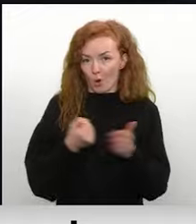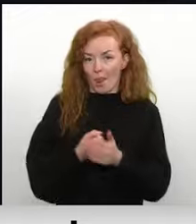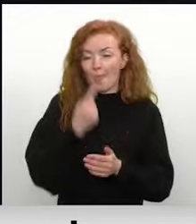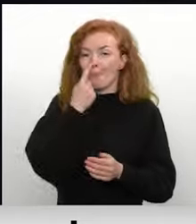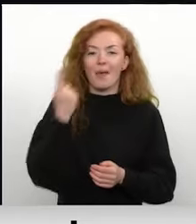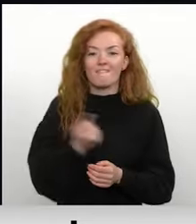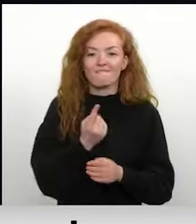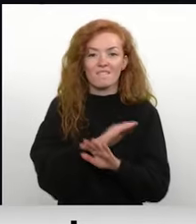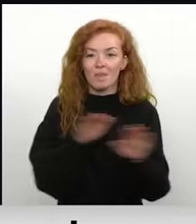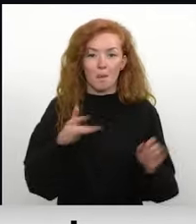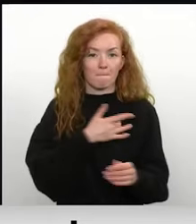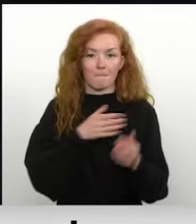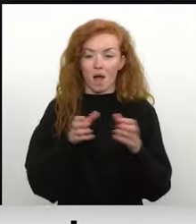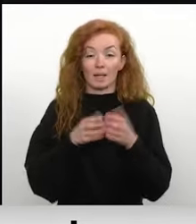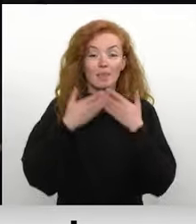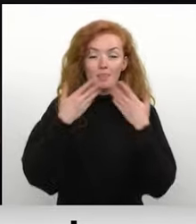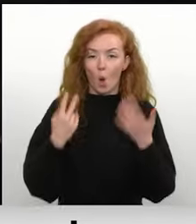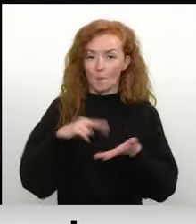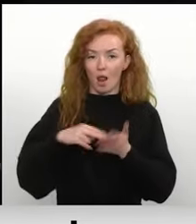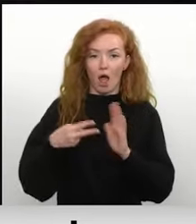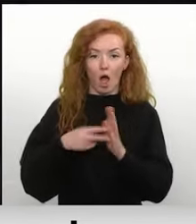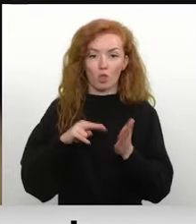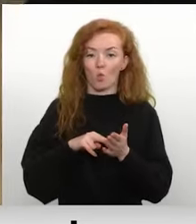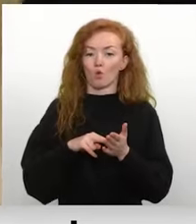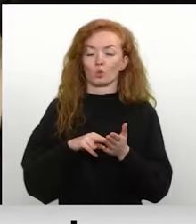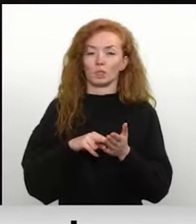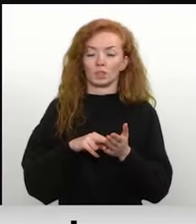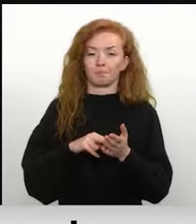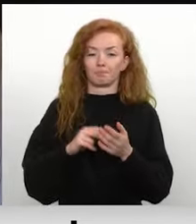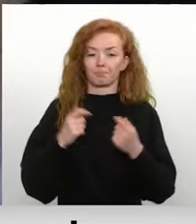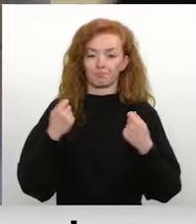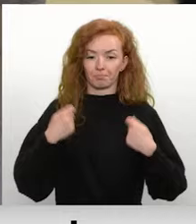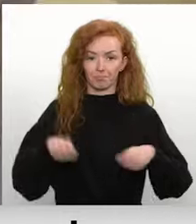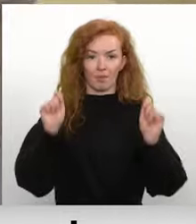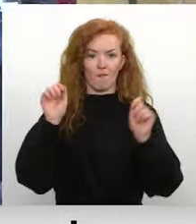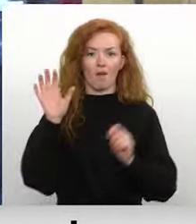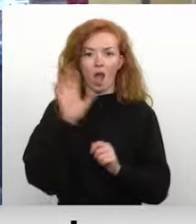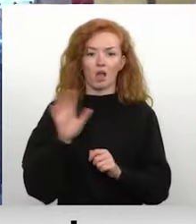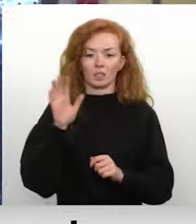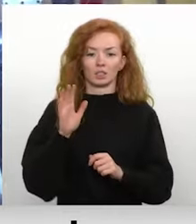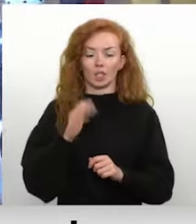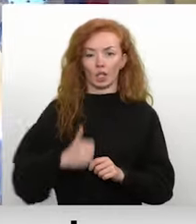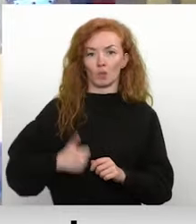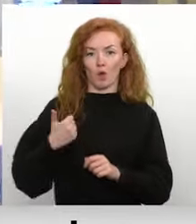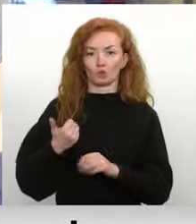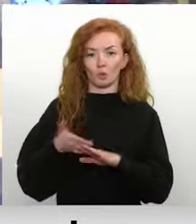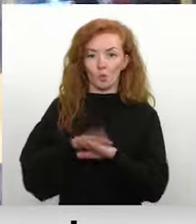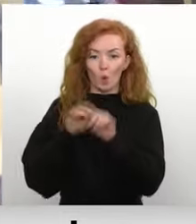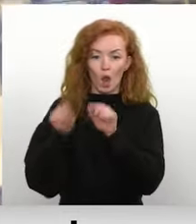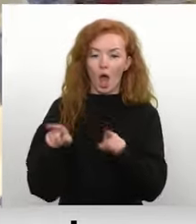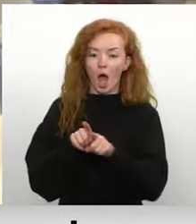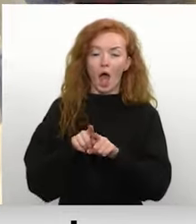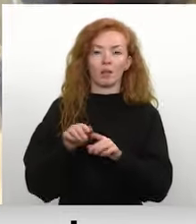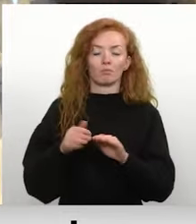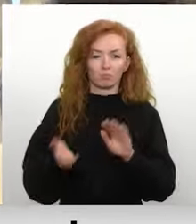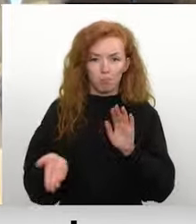no partijām arī nav plānojusi neizpārdot valsts īpašumus Polijā, ne arī celt